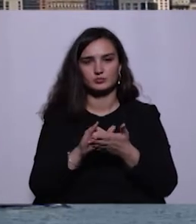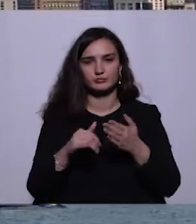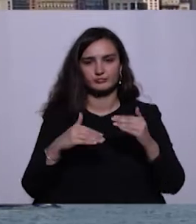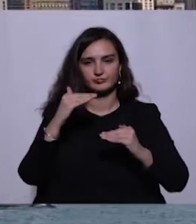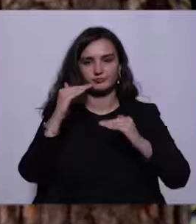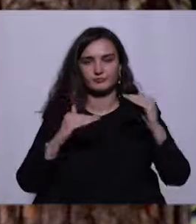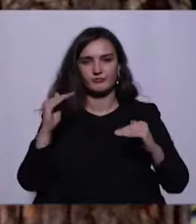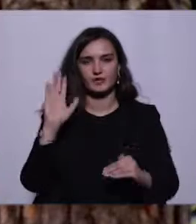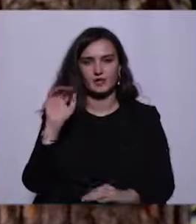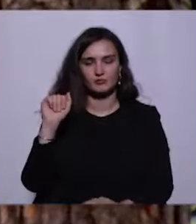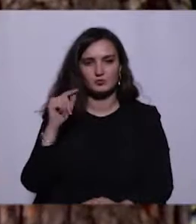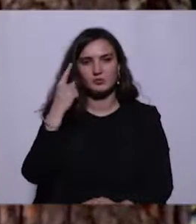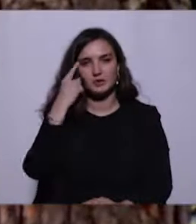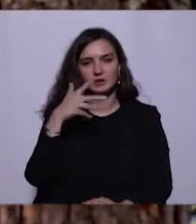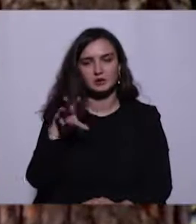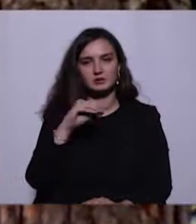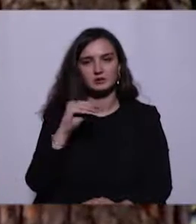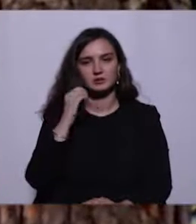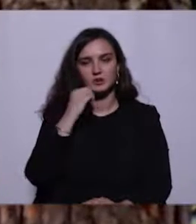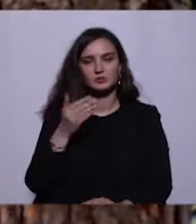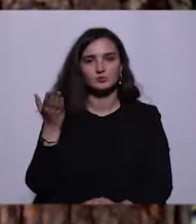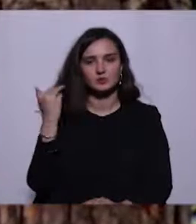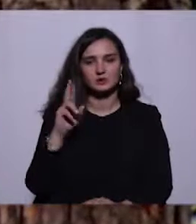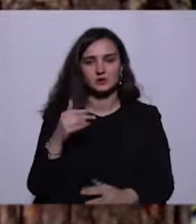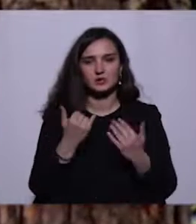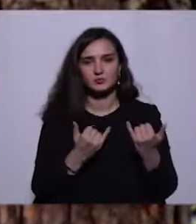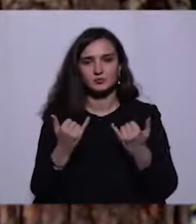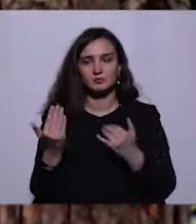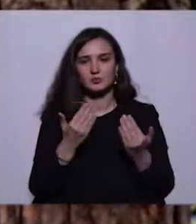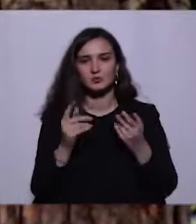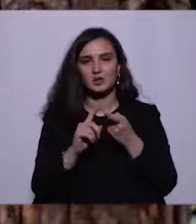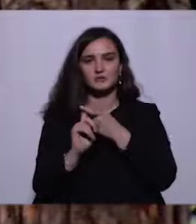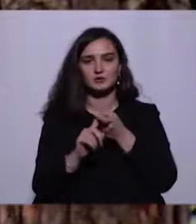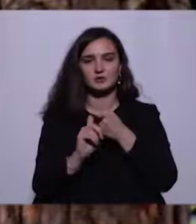ვერტიკალებით დაგემშვიდობებით, იფიქრეთ წასულსა და აწმყოზე, მათ